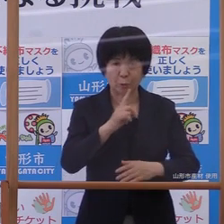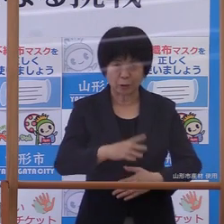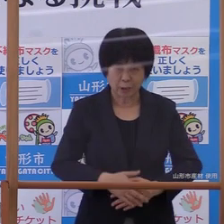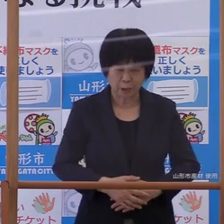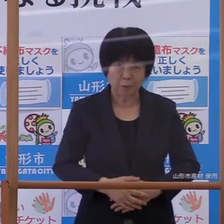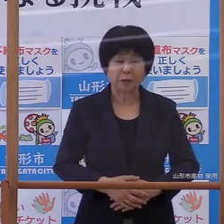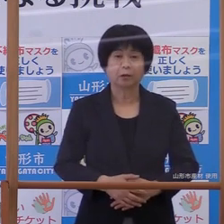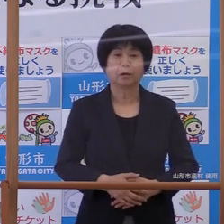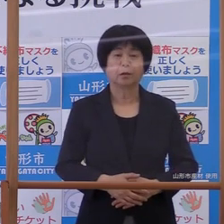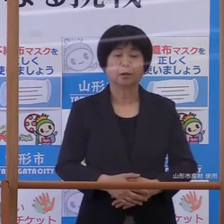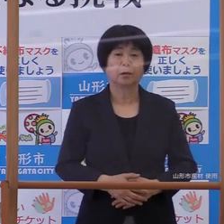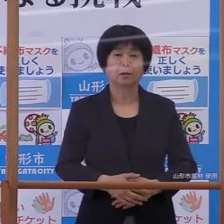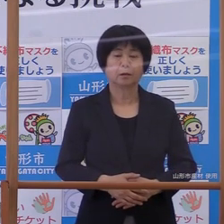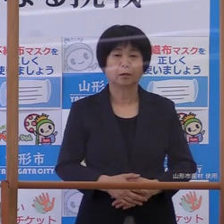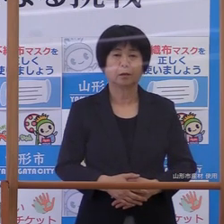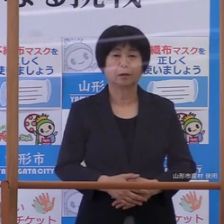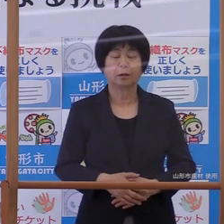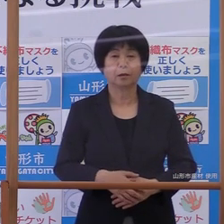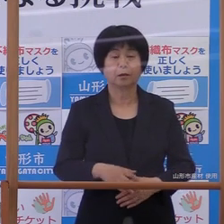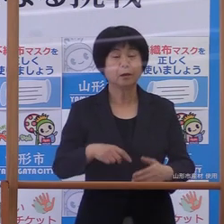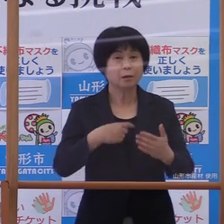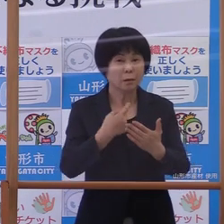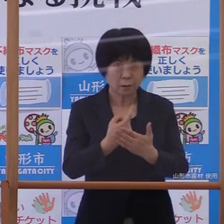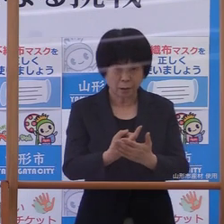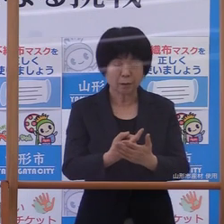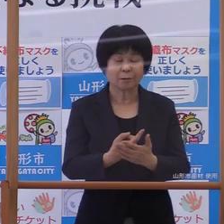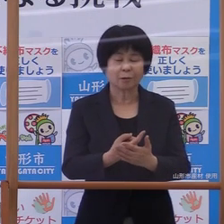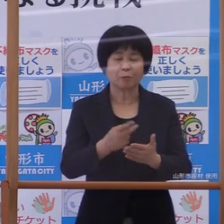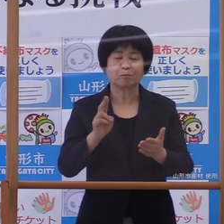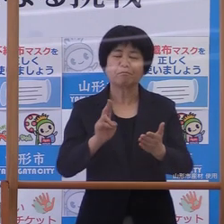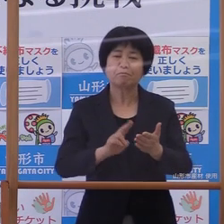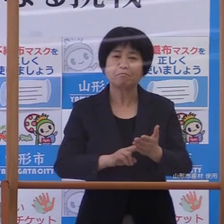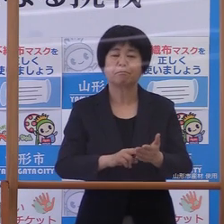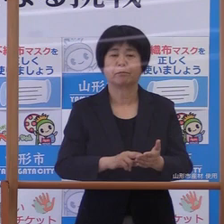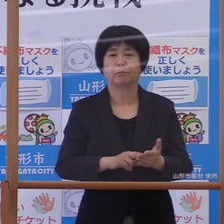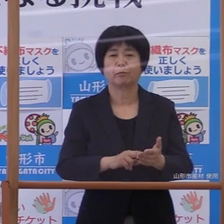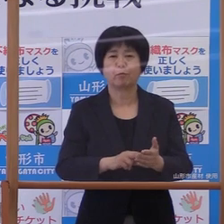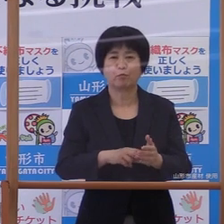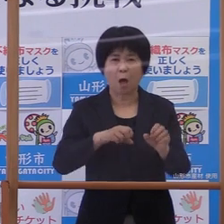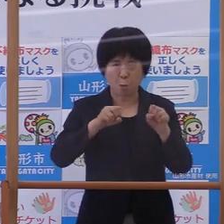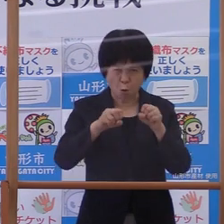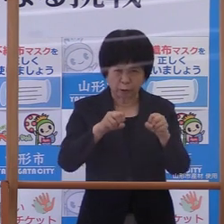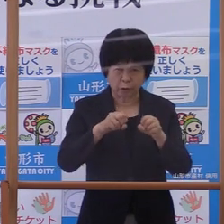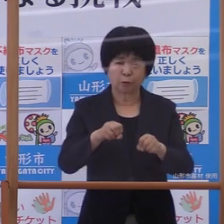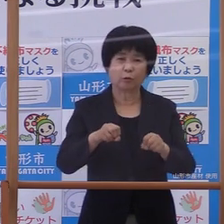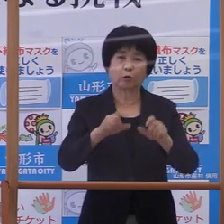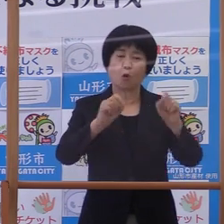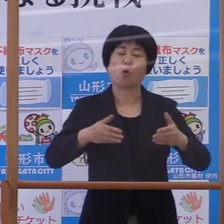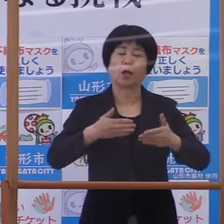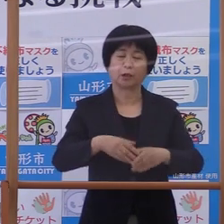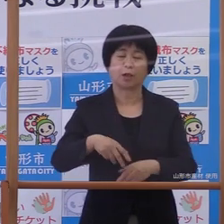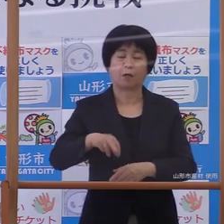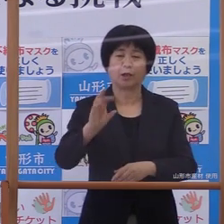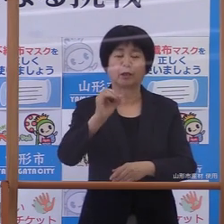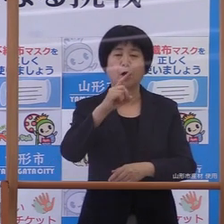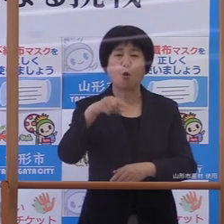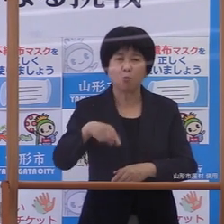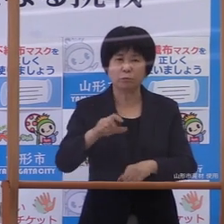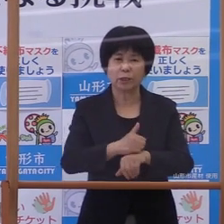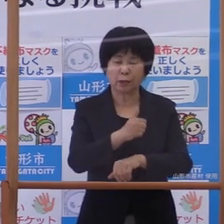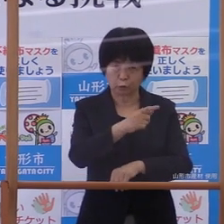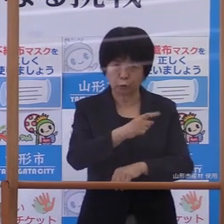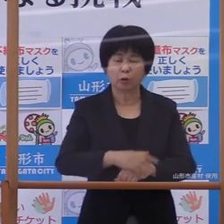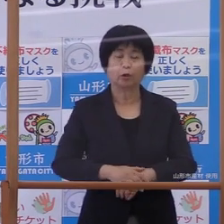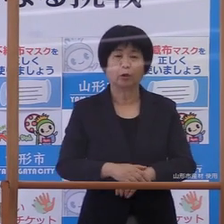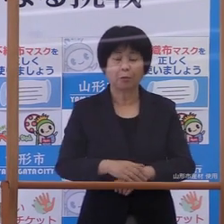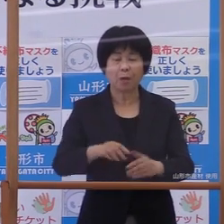。出場がすでに決定しておりますボクシングの岡澤セオン選手、